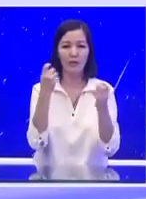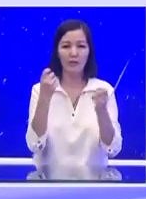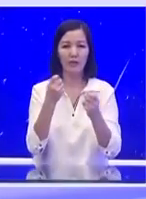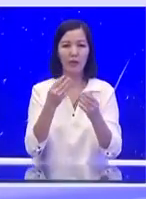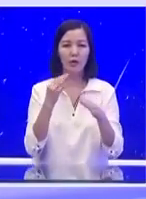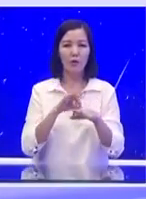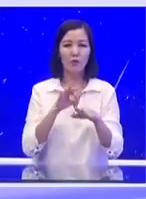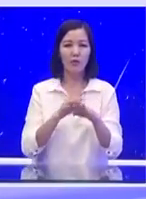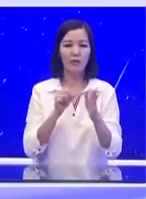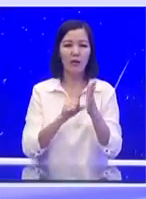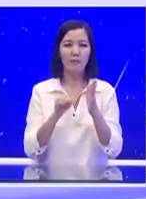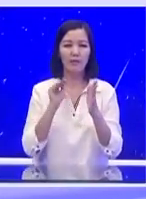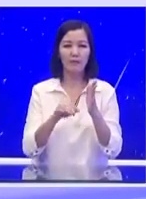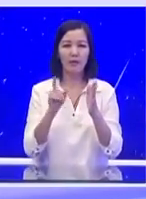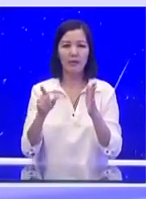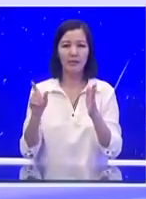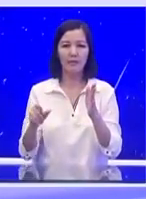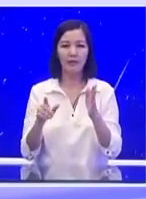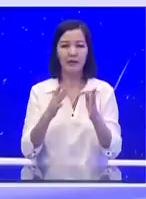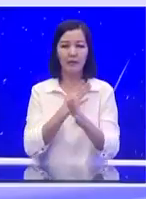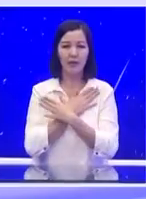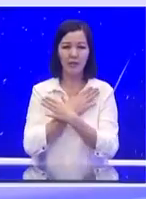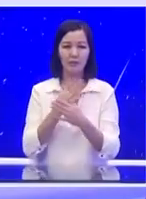ұйымының мәліметіне сүйенсек, бұл індеттен